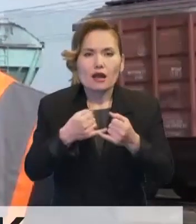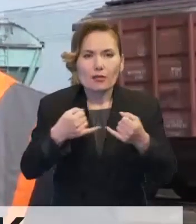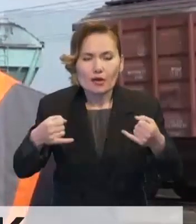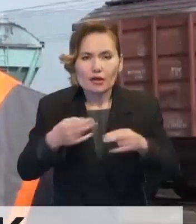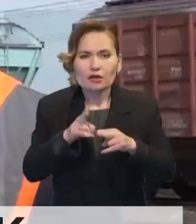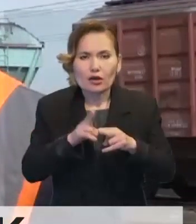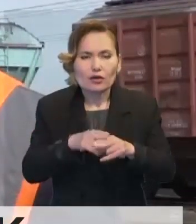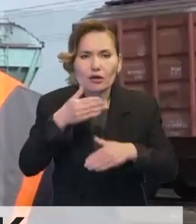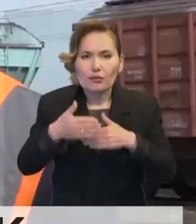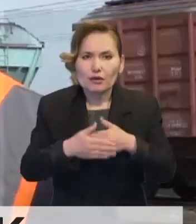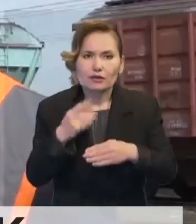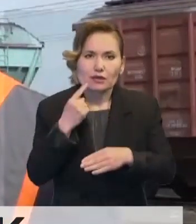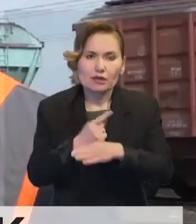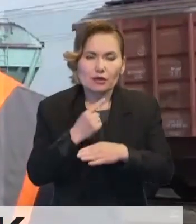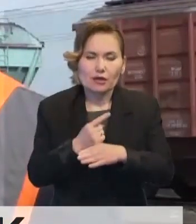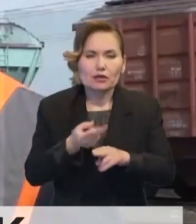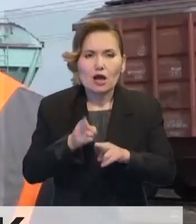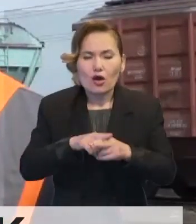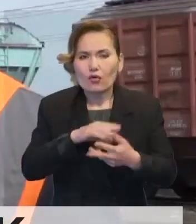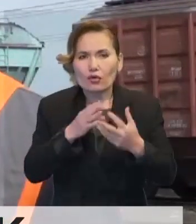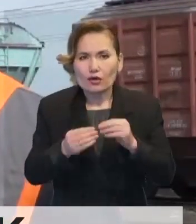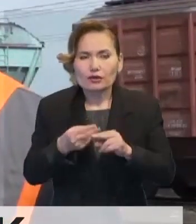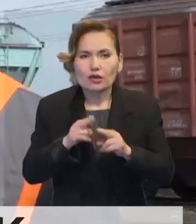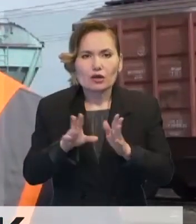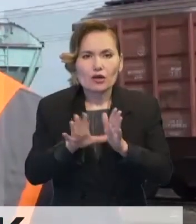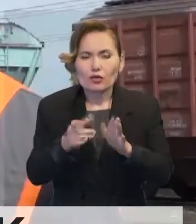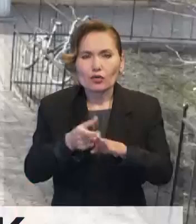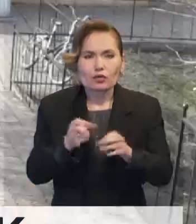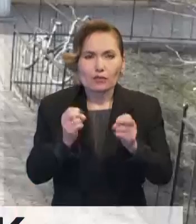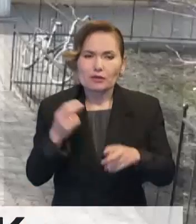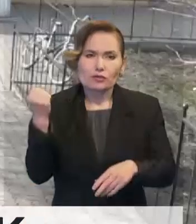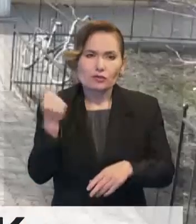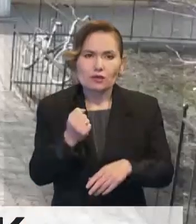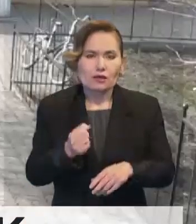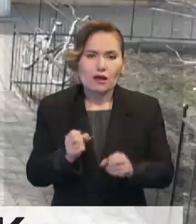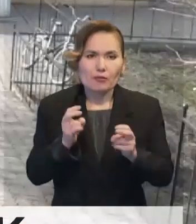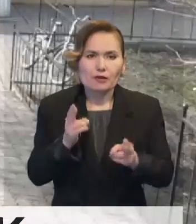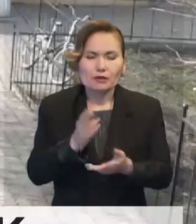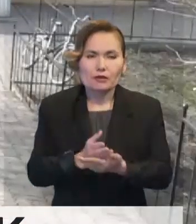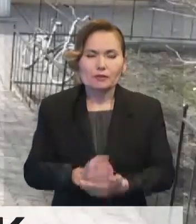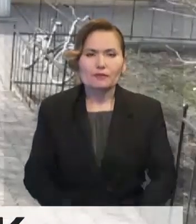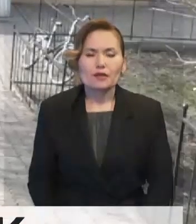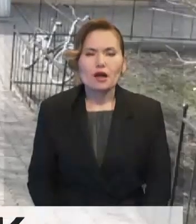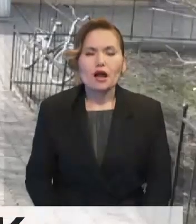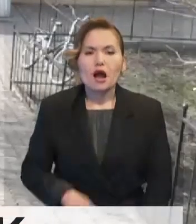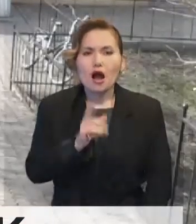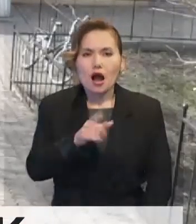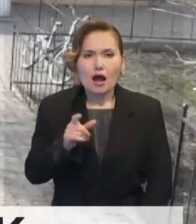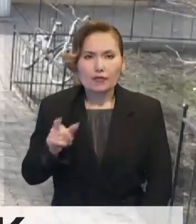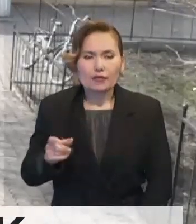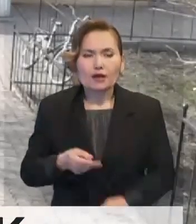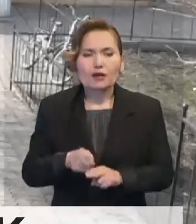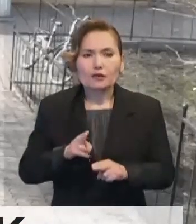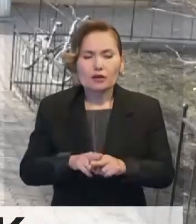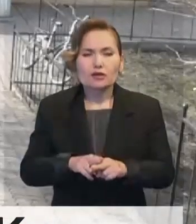доғасына мүлдем жақындауға тыйым салынған. Доғаның тоғы аса қауіпті. Мы анализируем вот станция Жолқұдық. Тұрғындар үшін кей